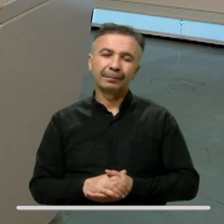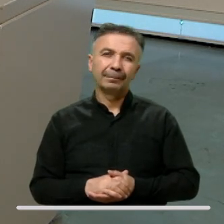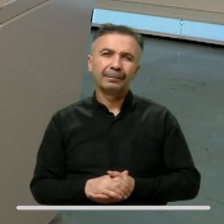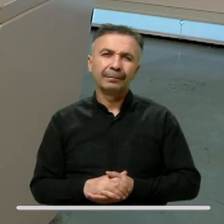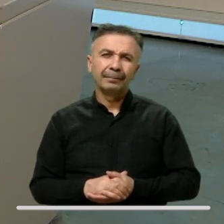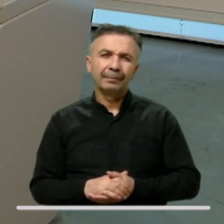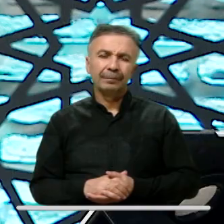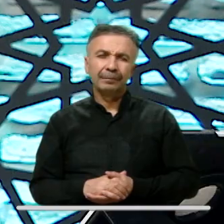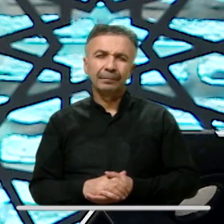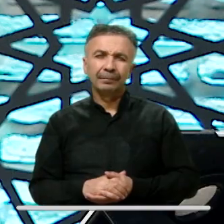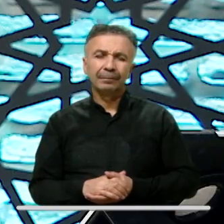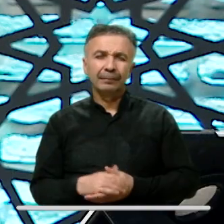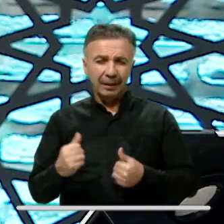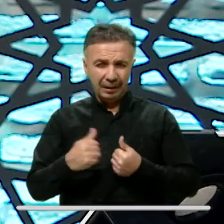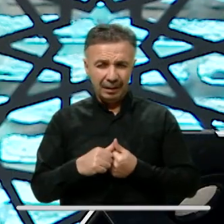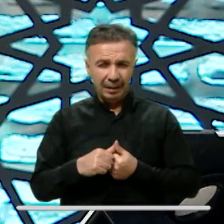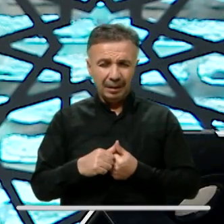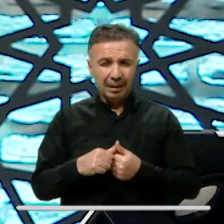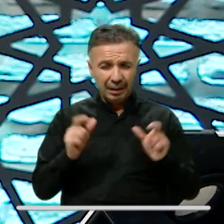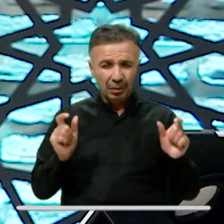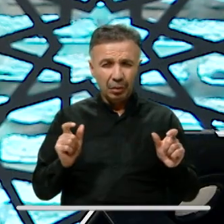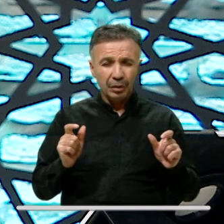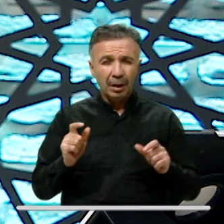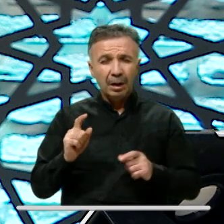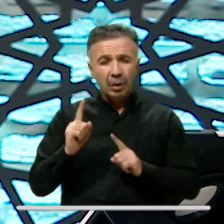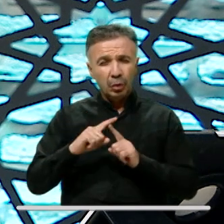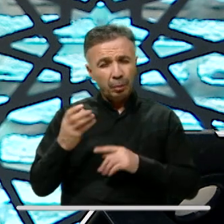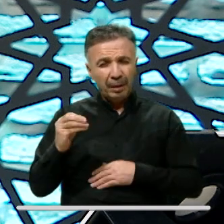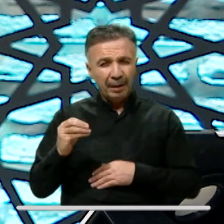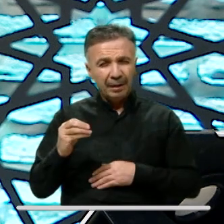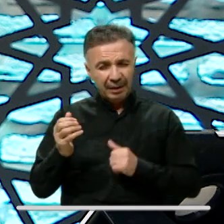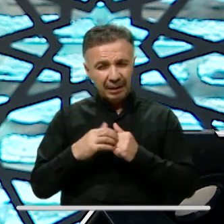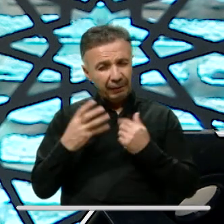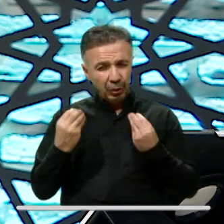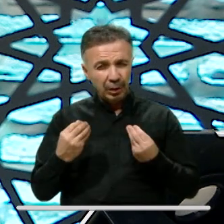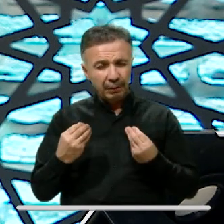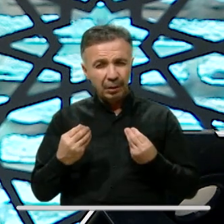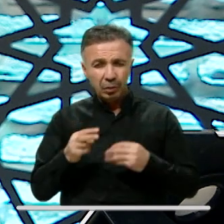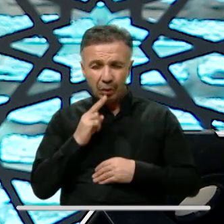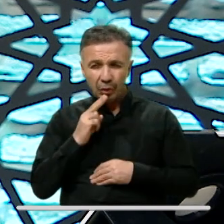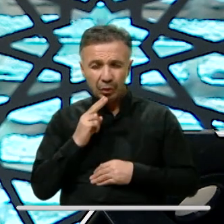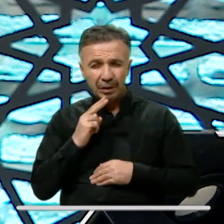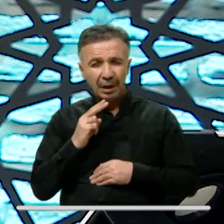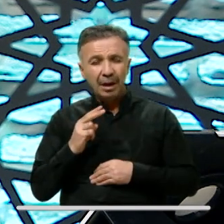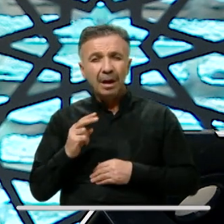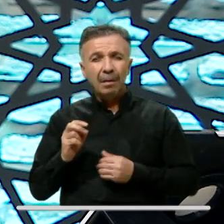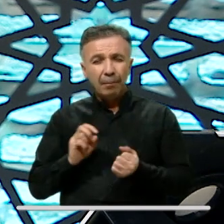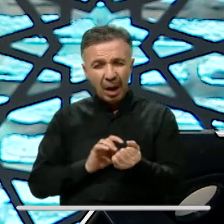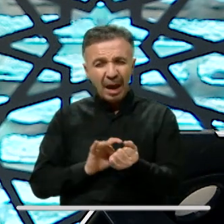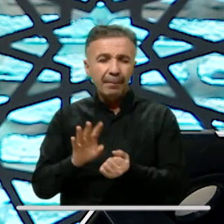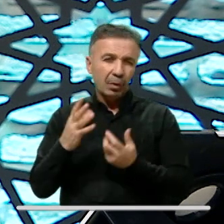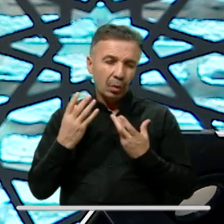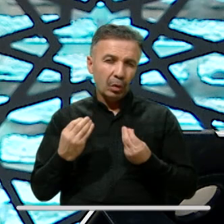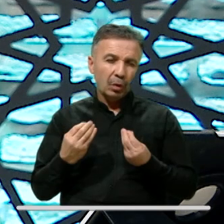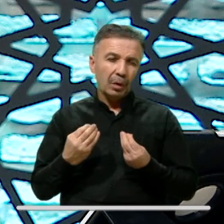bana. Karı koca tüp bebek tedavisi yapıyorlar ve sonucunda bir embriyo oluşuyor.